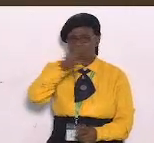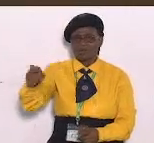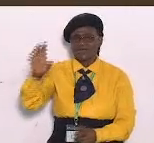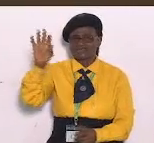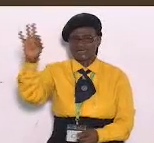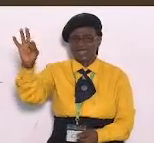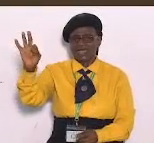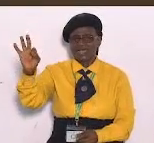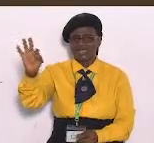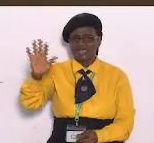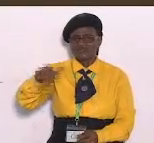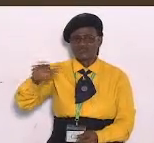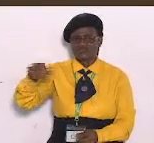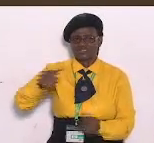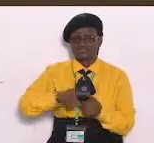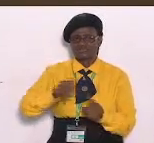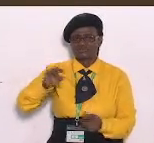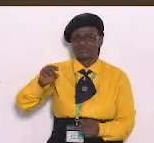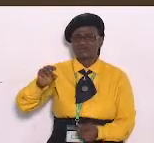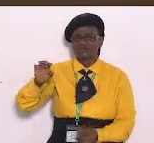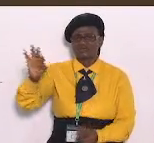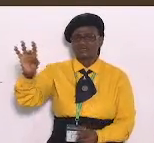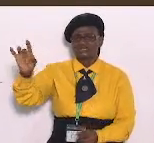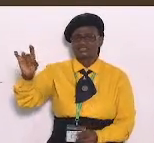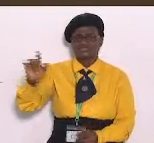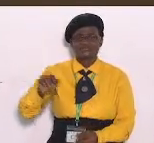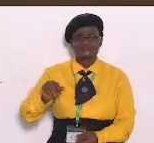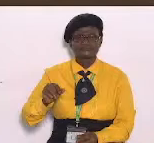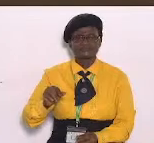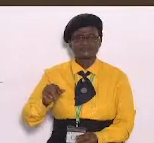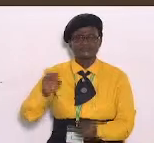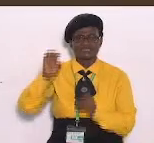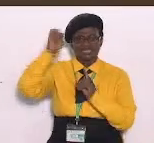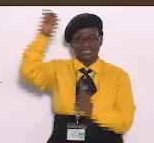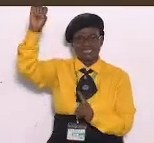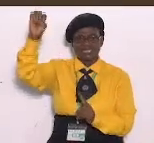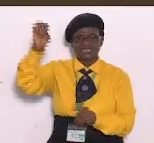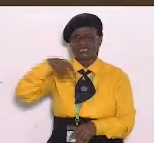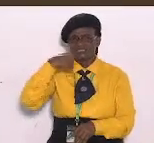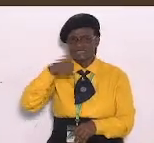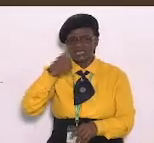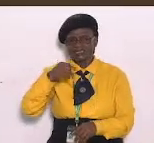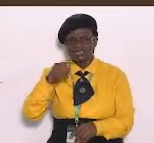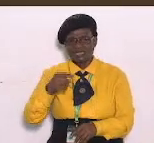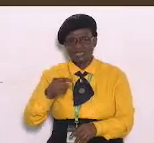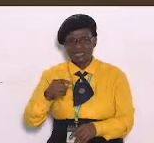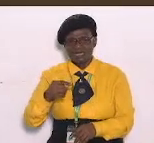Romains 9 verset 15 à 18 il